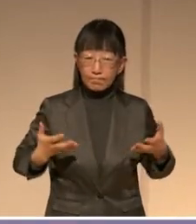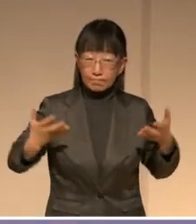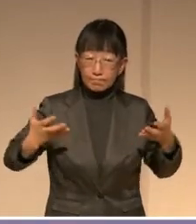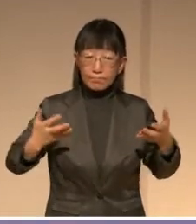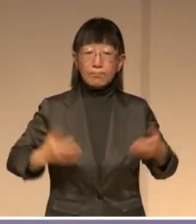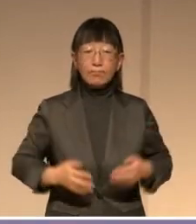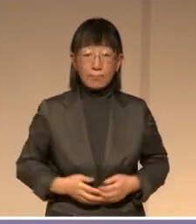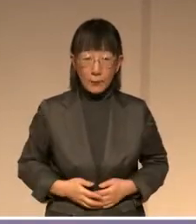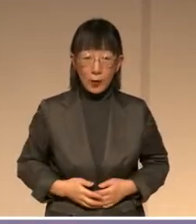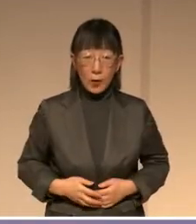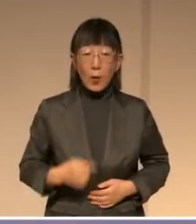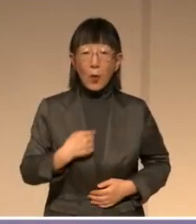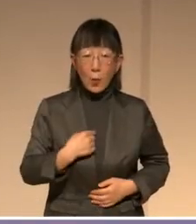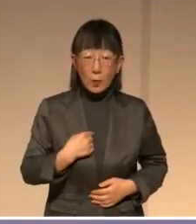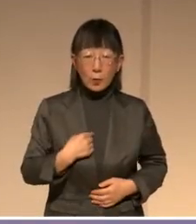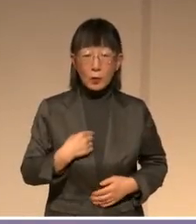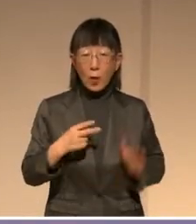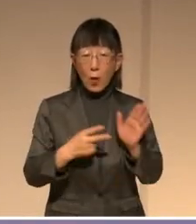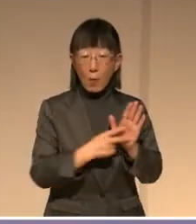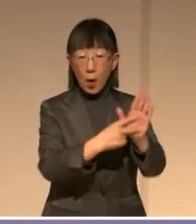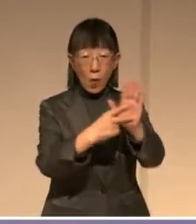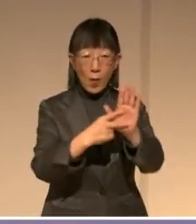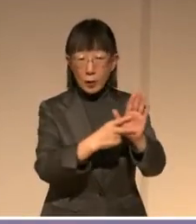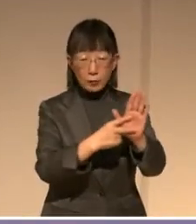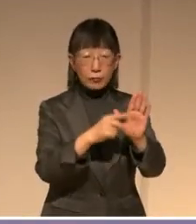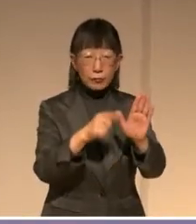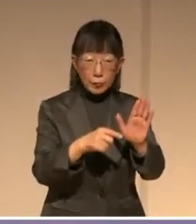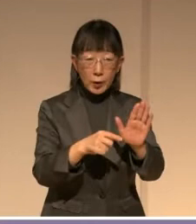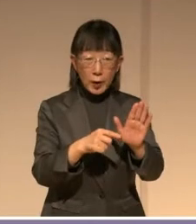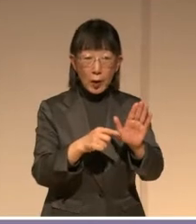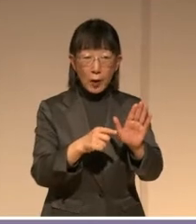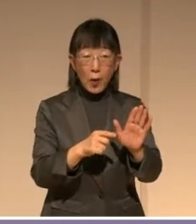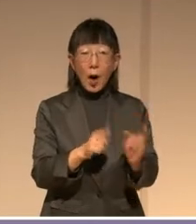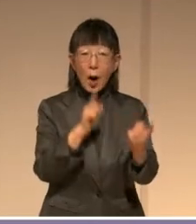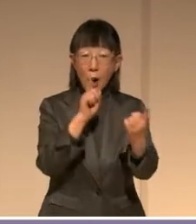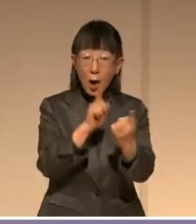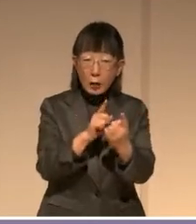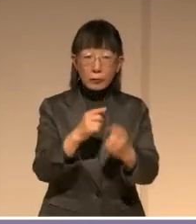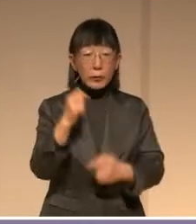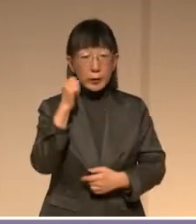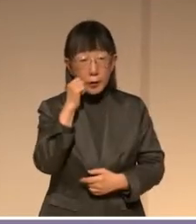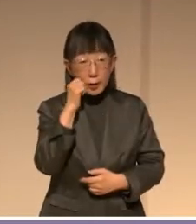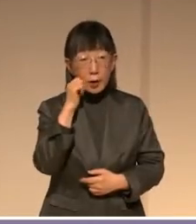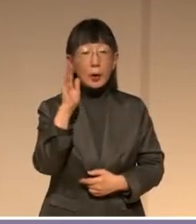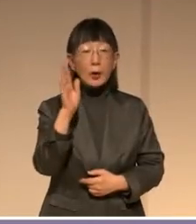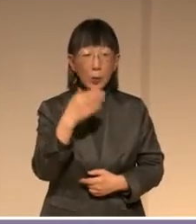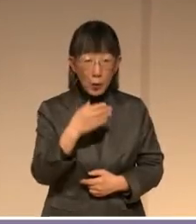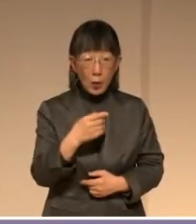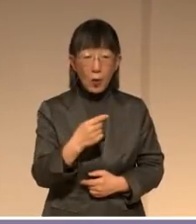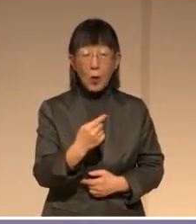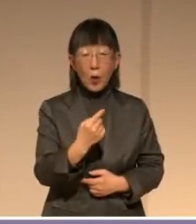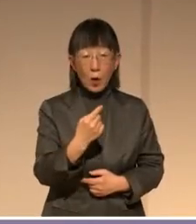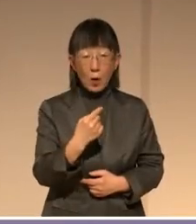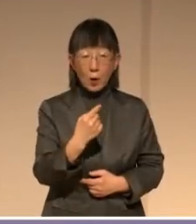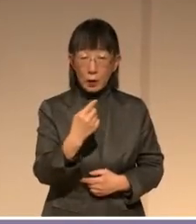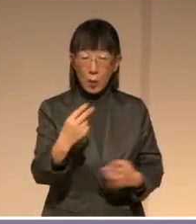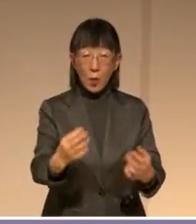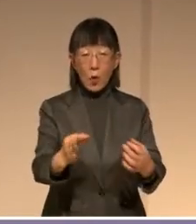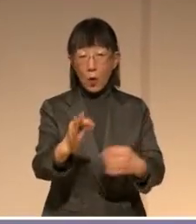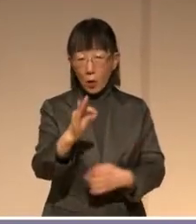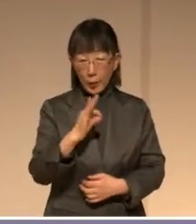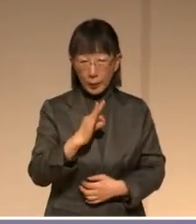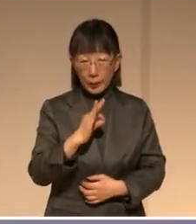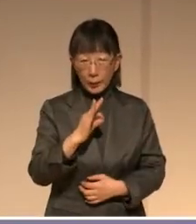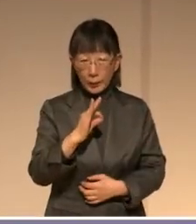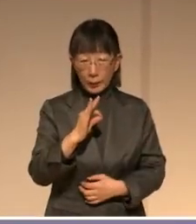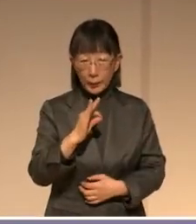会いはできてないんですけど僕のパフォーマンスも陰湿かな見てくれているはずなのでなんかいつ